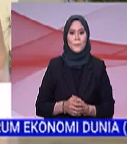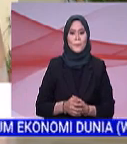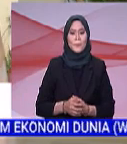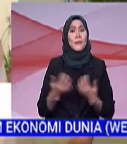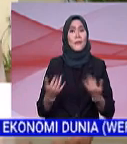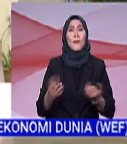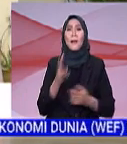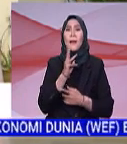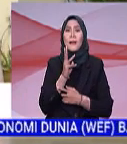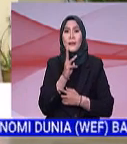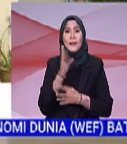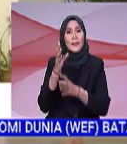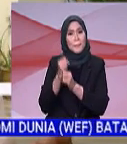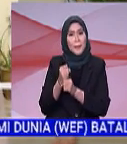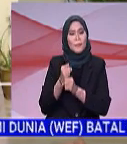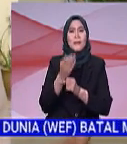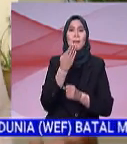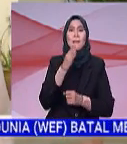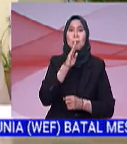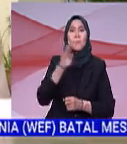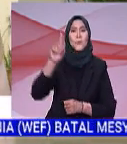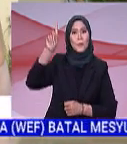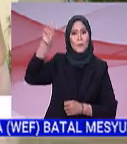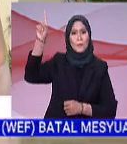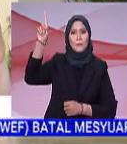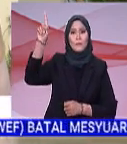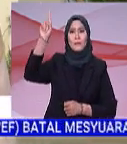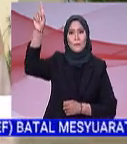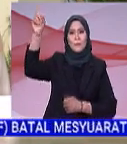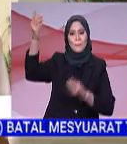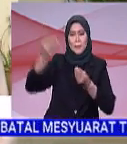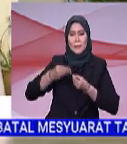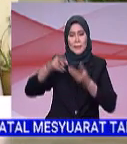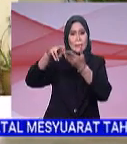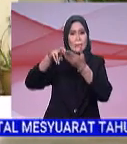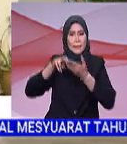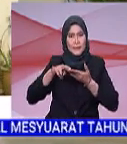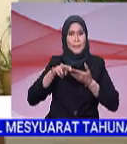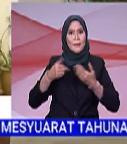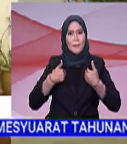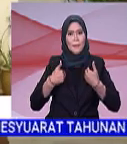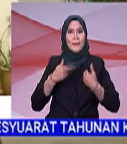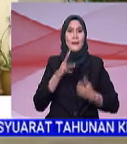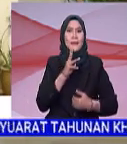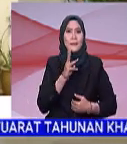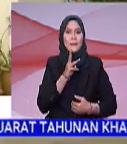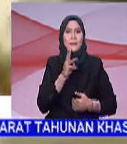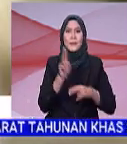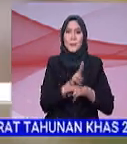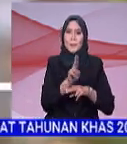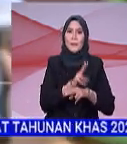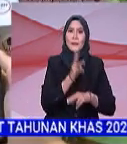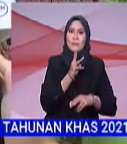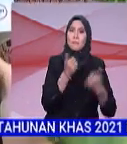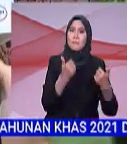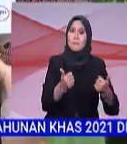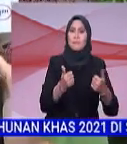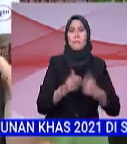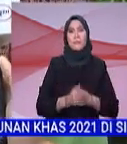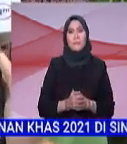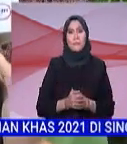mendepak kita Alhamdulillah Allah membukakan pintu rosito dengan banyaknya kita dapat membantu